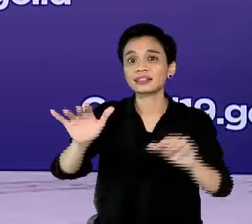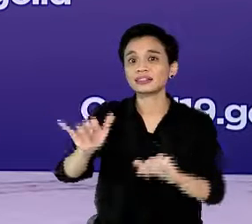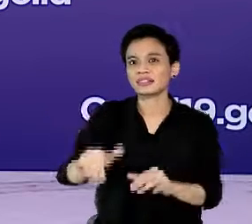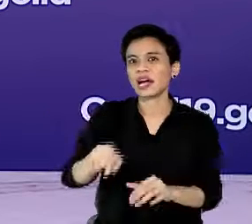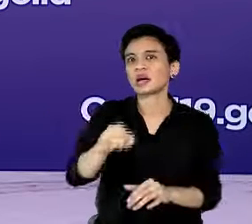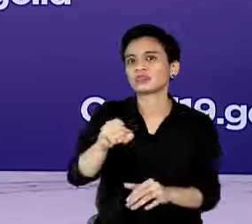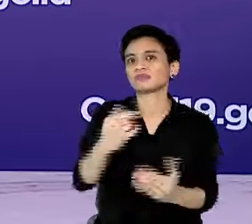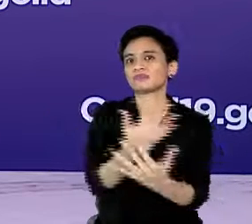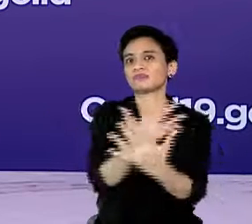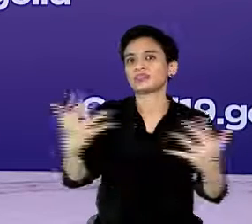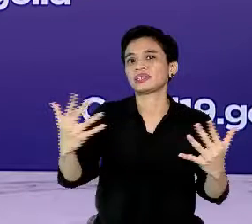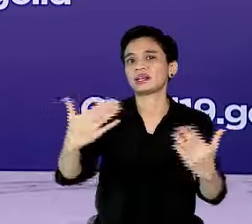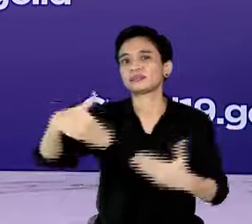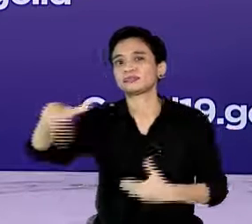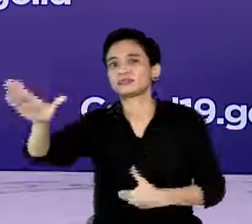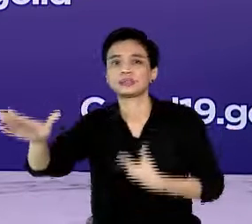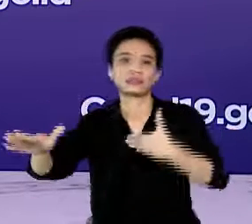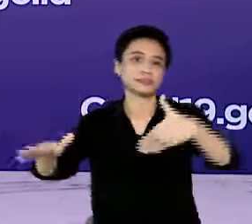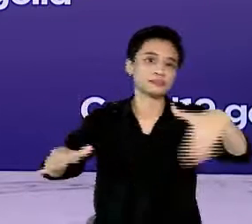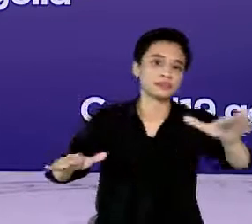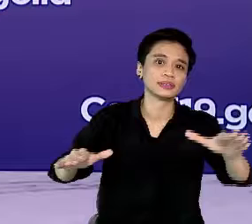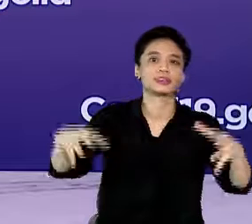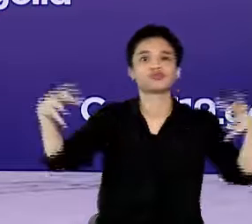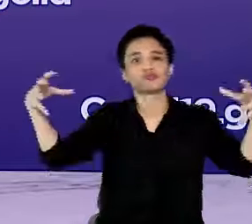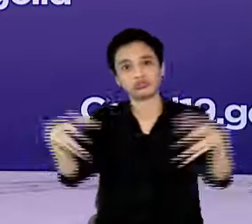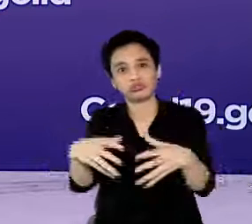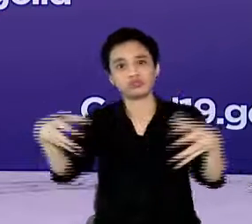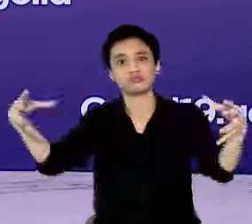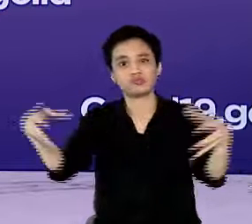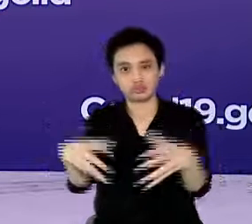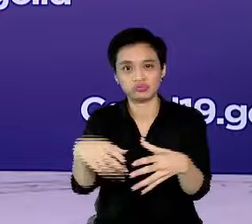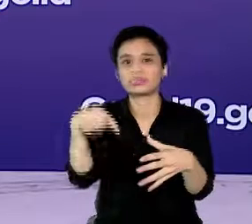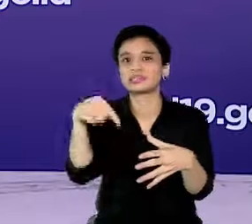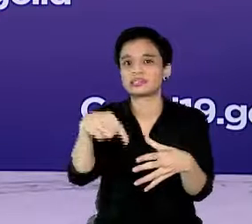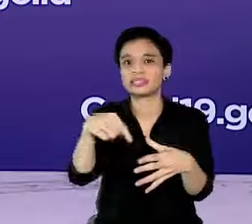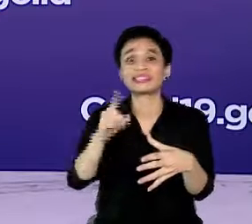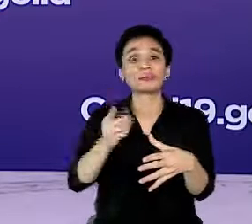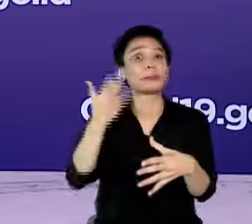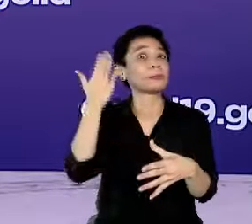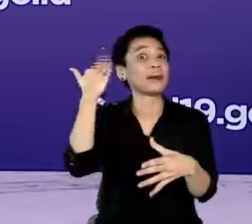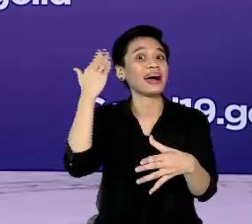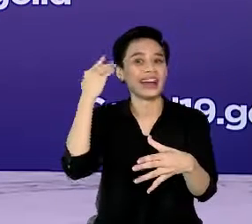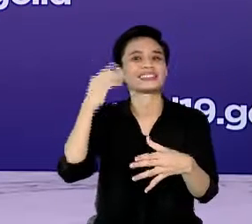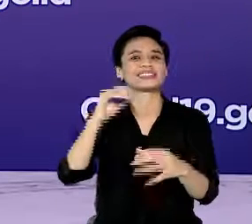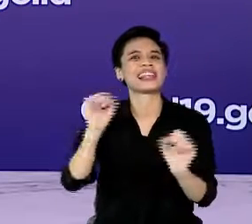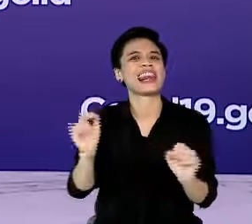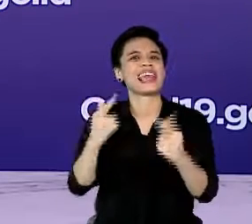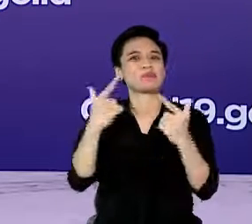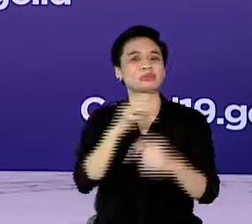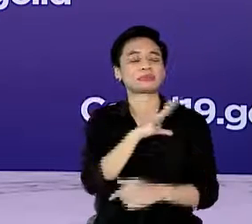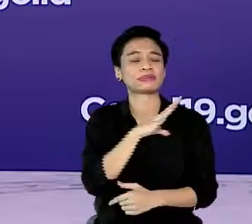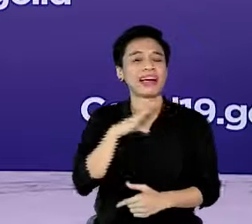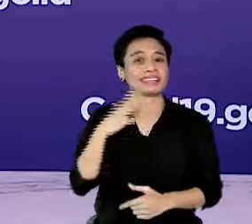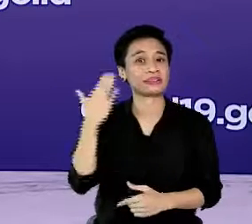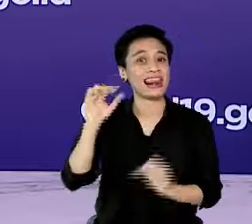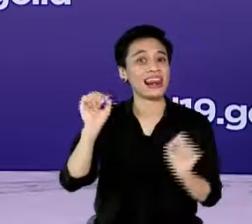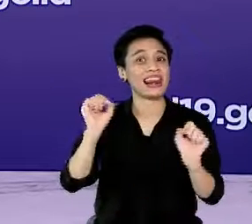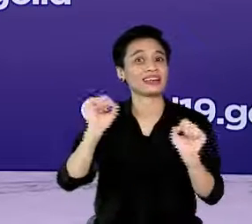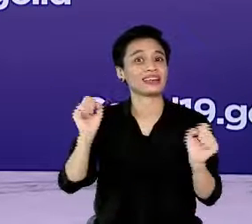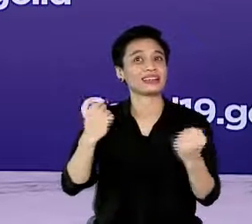mobilitas penduduk dan kerumunan yang terkait dengan liburan panjang yaitu Libur Idul Fitri